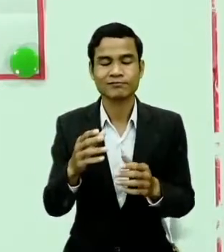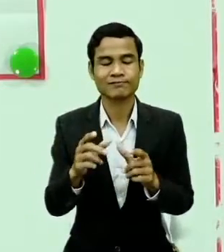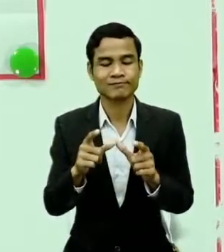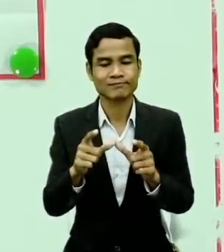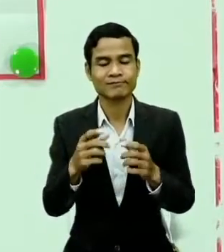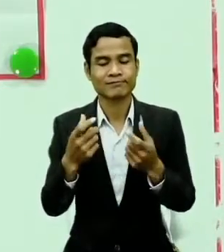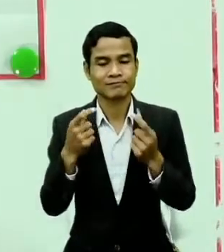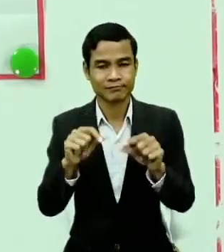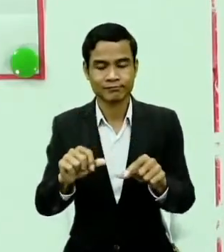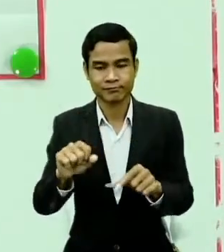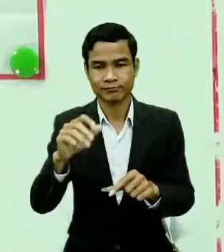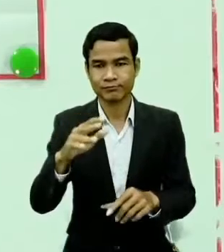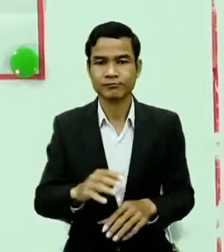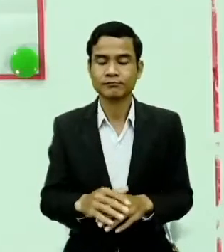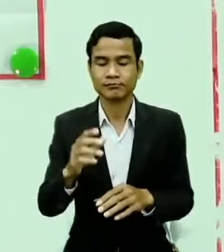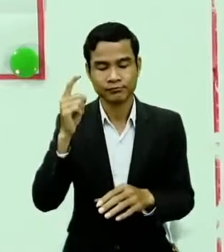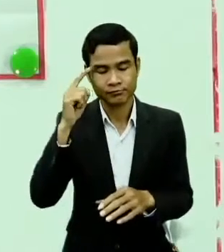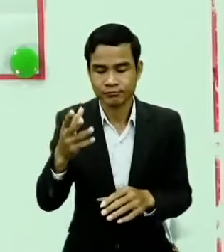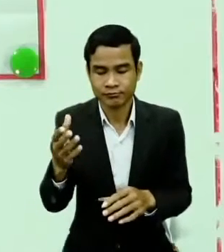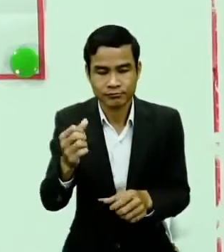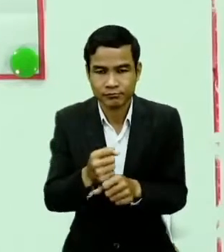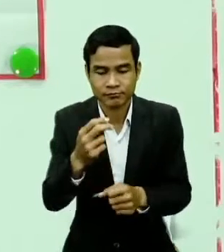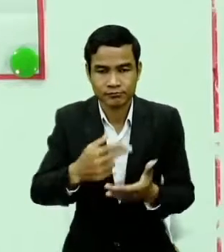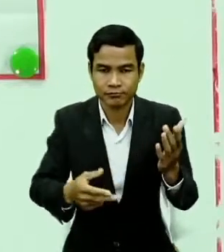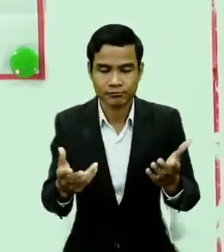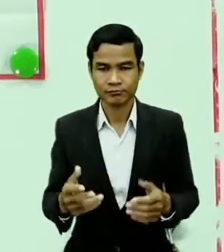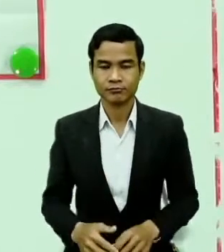lại cả đài chả dương ở đằng thư ấy á